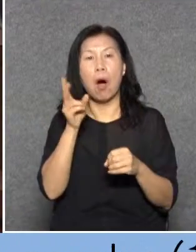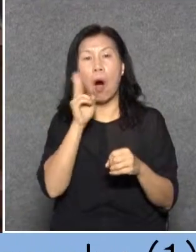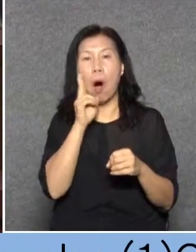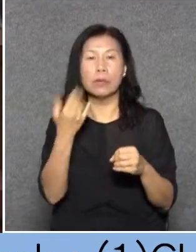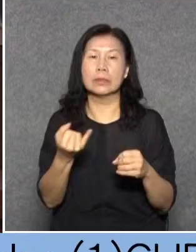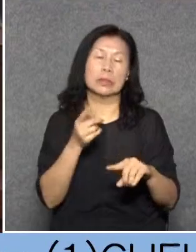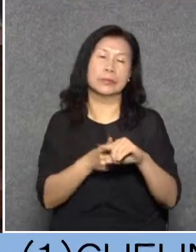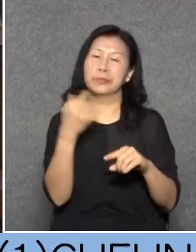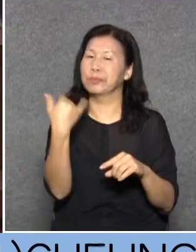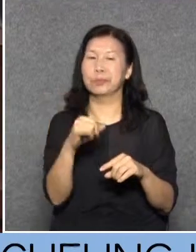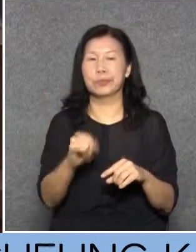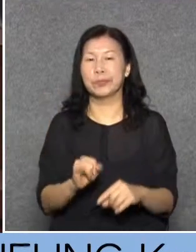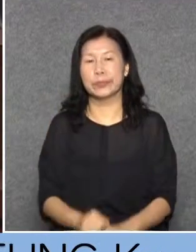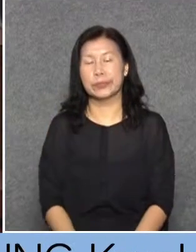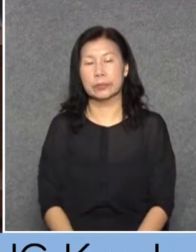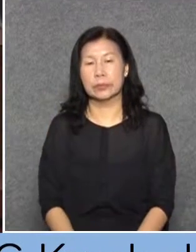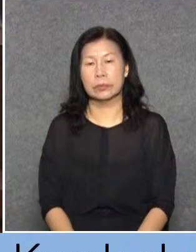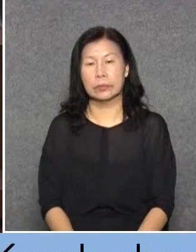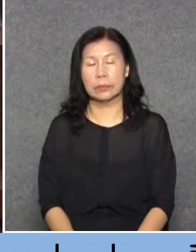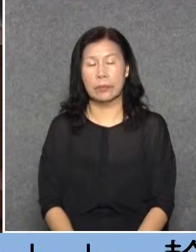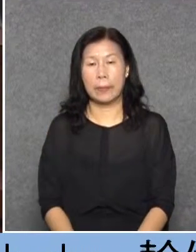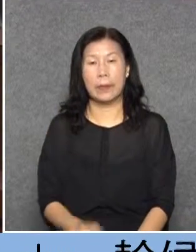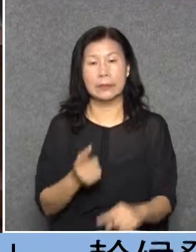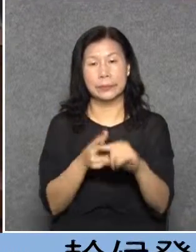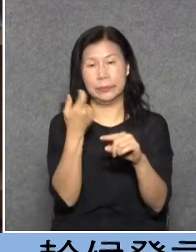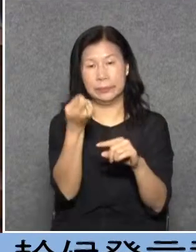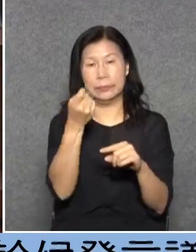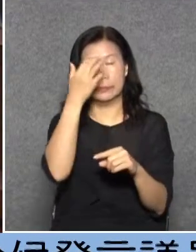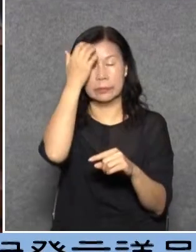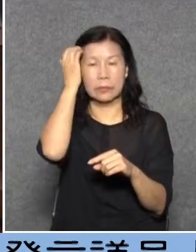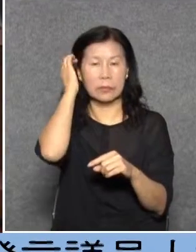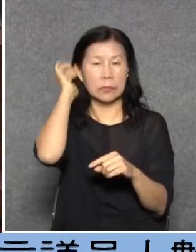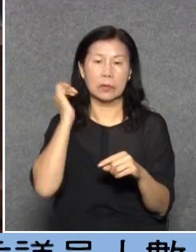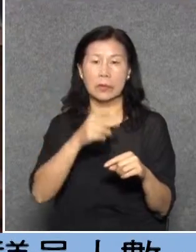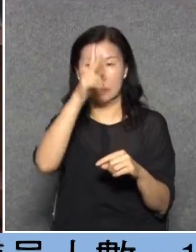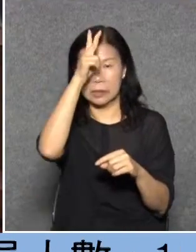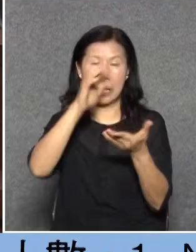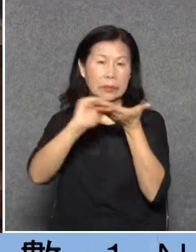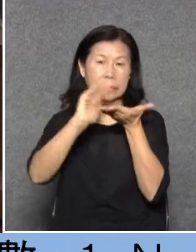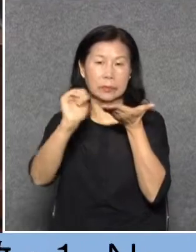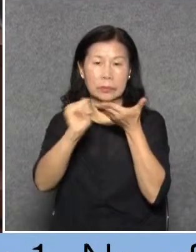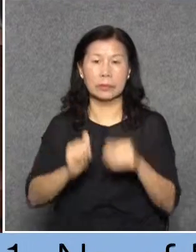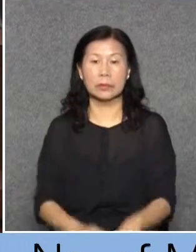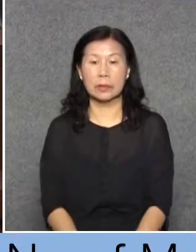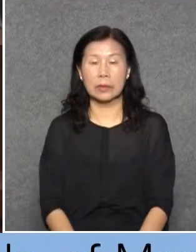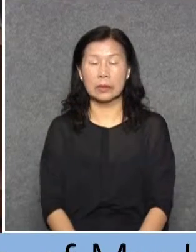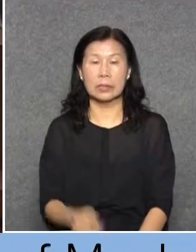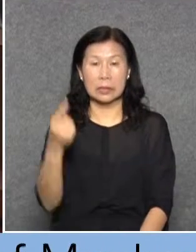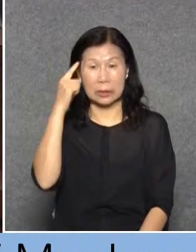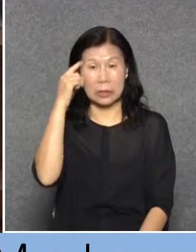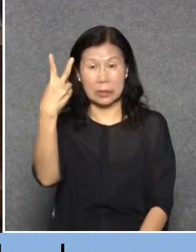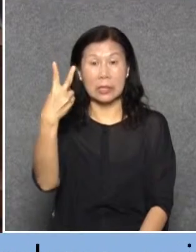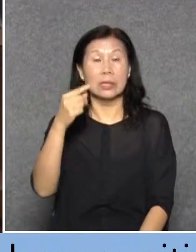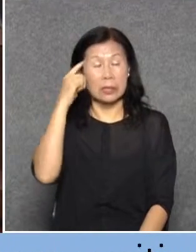魚。其實簡單來講呢，就是歸咎於政治嘅啫。就如我早兩日三日